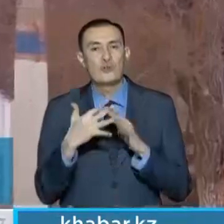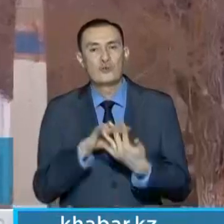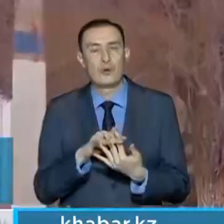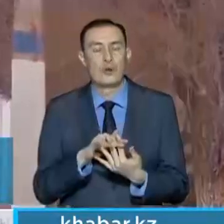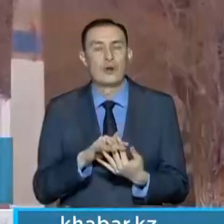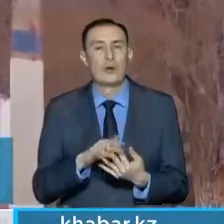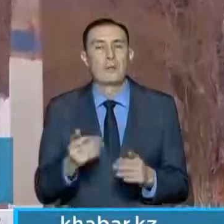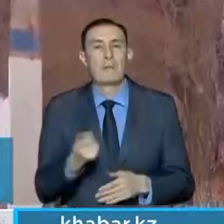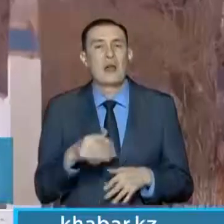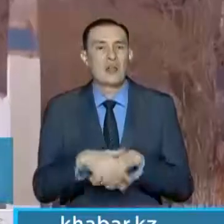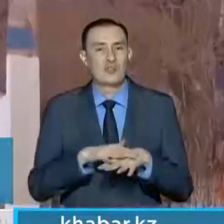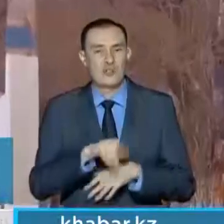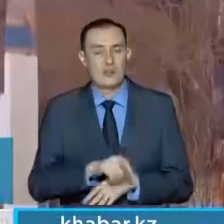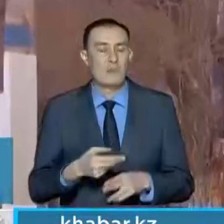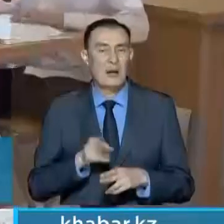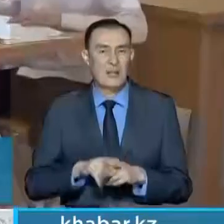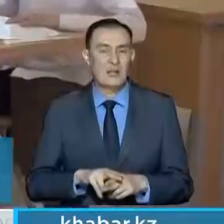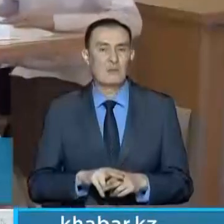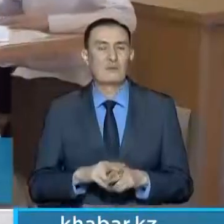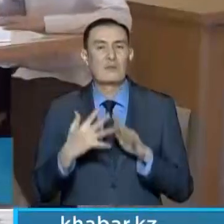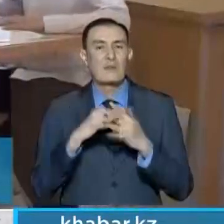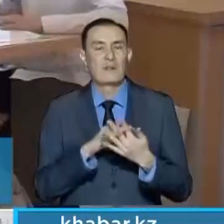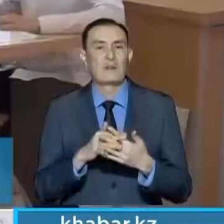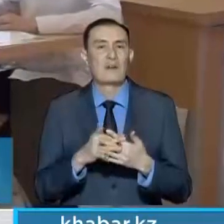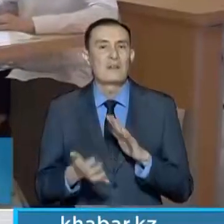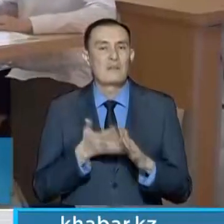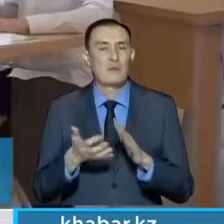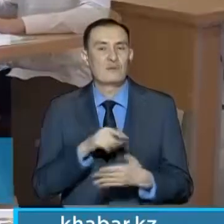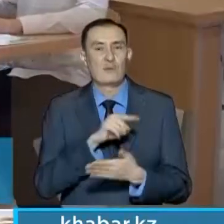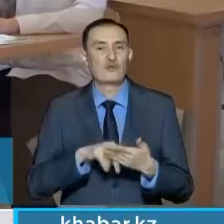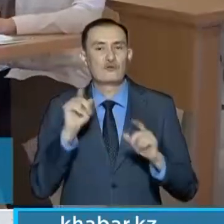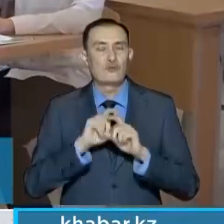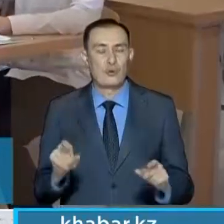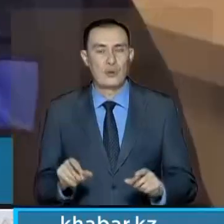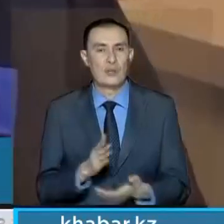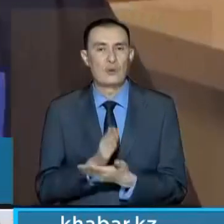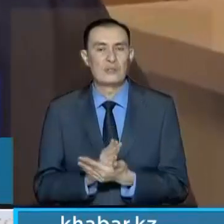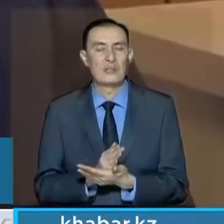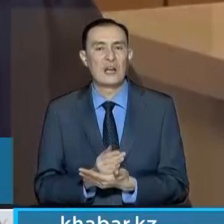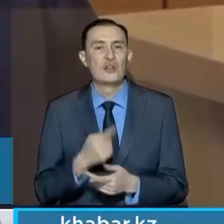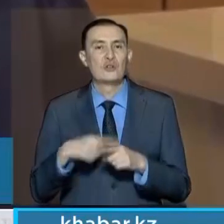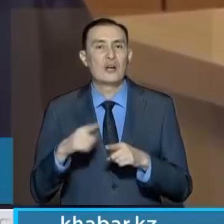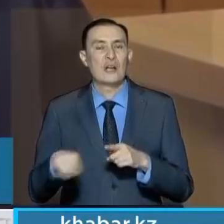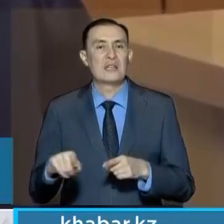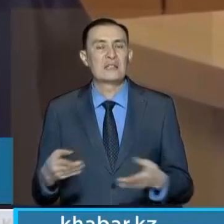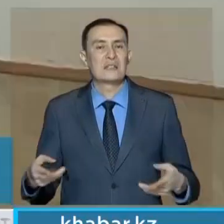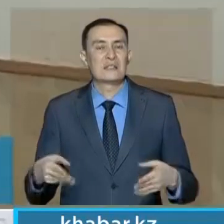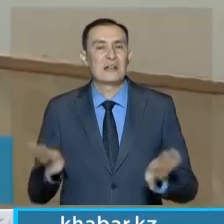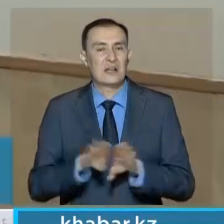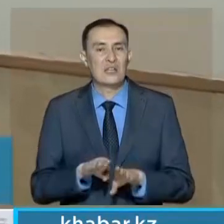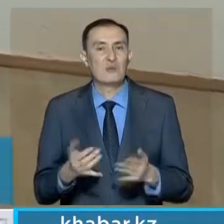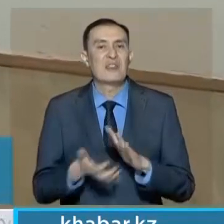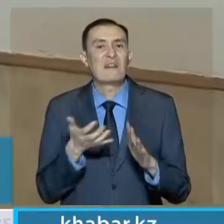становятся малочисленными, поэтому в нескольких из них остро стоит вопрос со школами. Они находятся на грани закрытия из-за нехватки